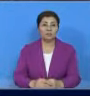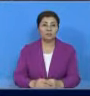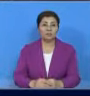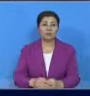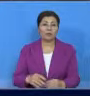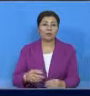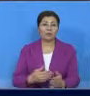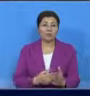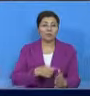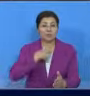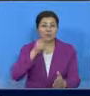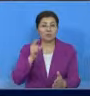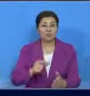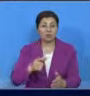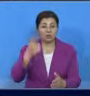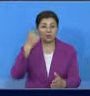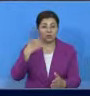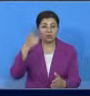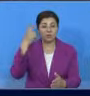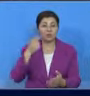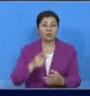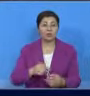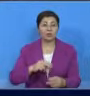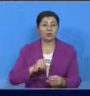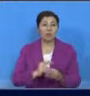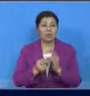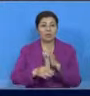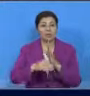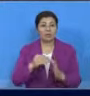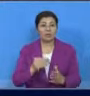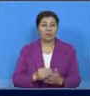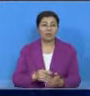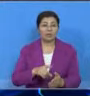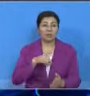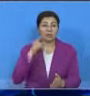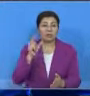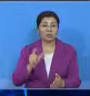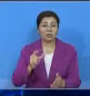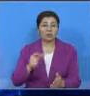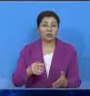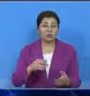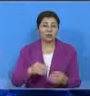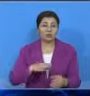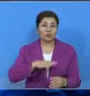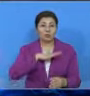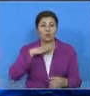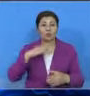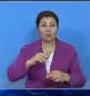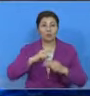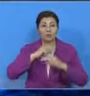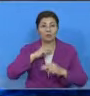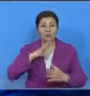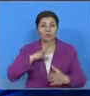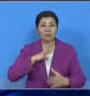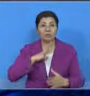Более старшее поколение, конечно же, хорошо осведомлено о референдуме. Вопрос был больше молодежи, представителям которой уделялось особое внимание в ходе